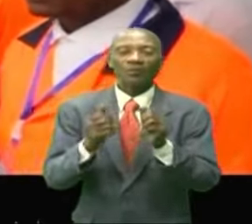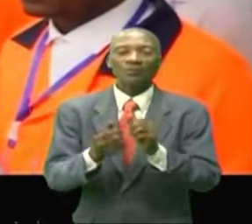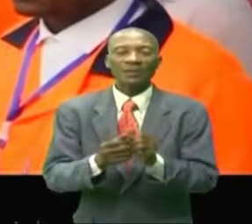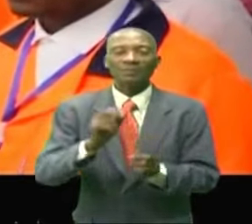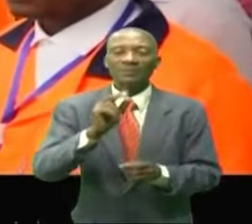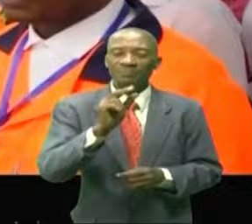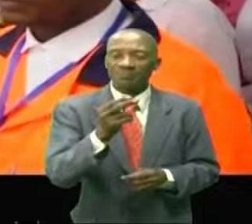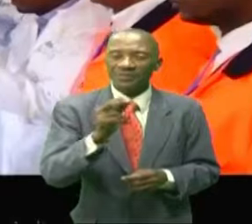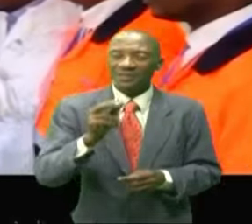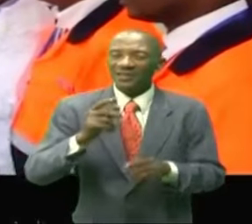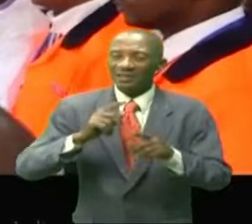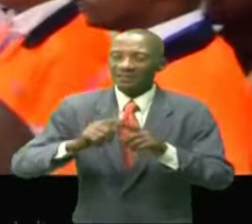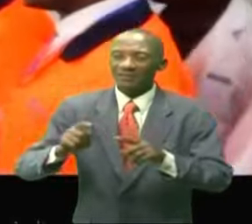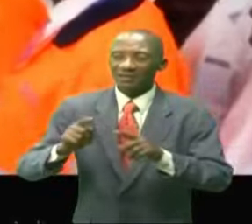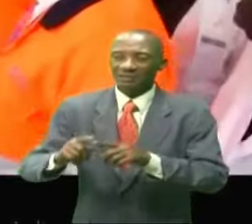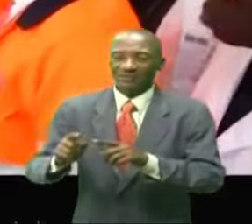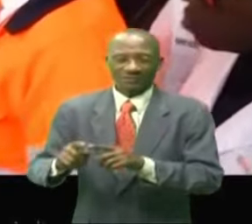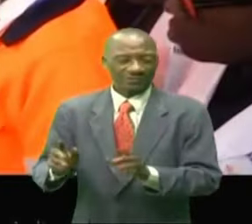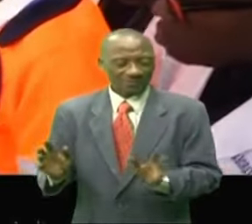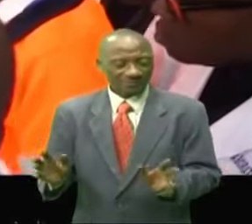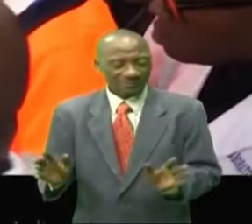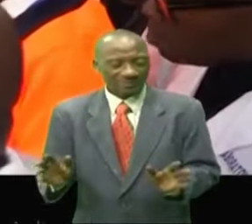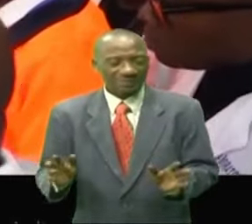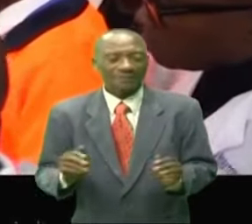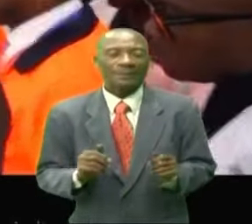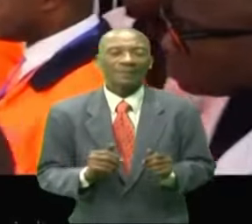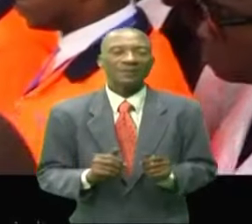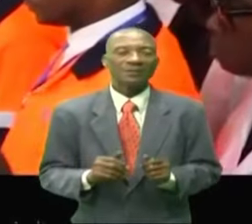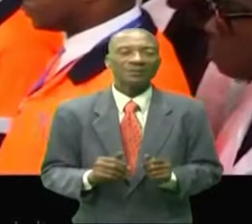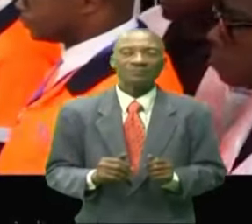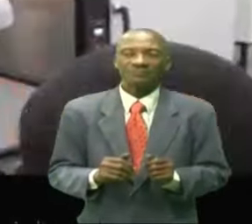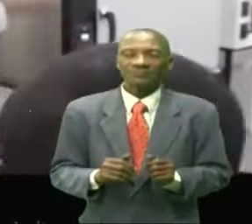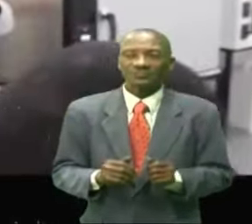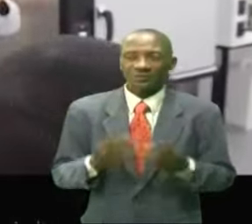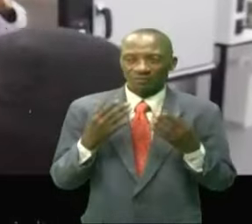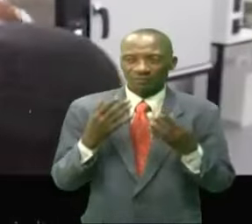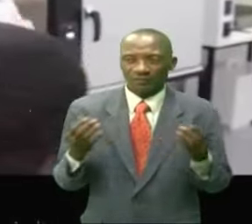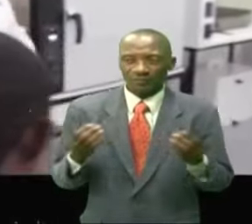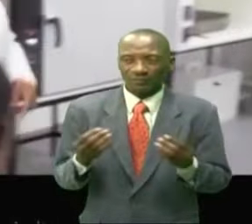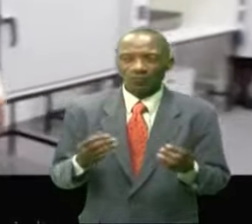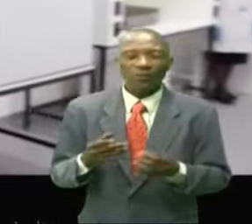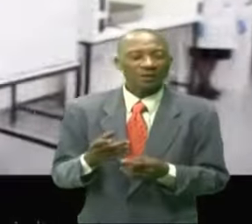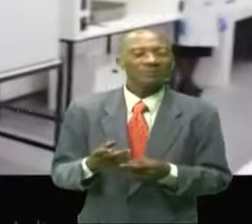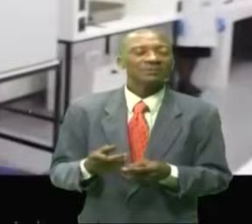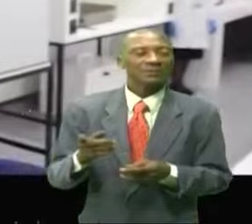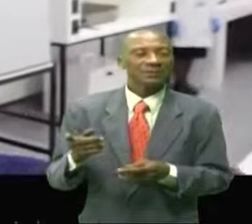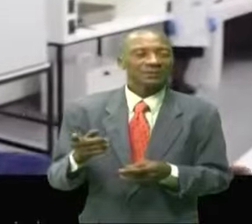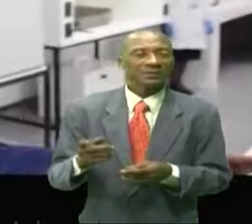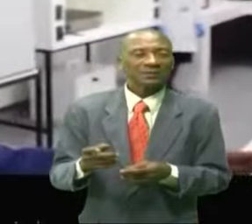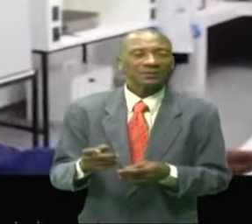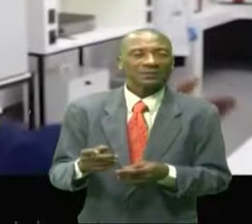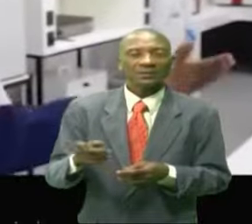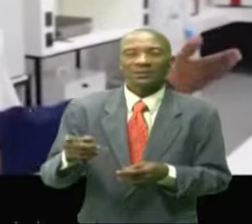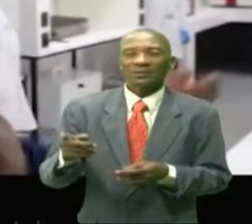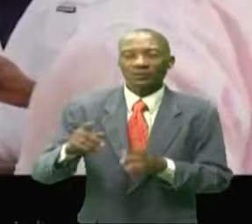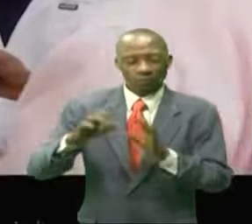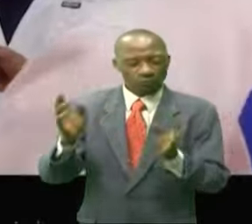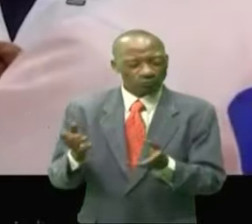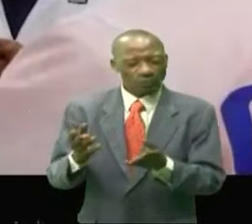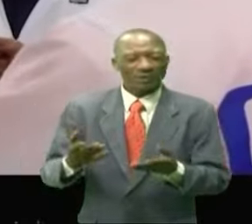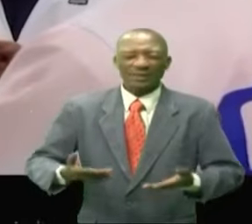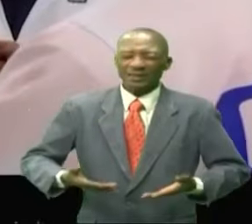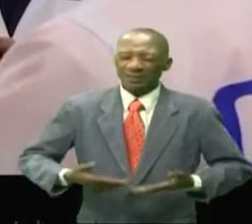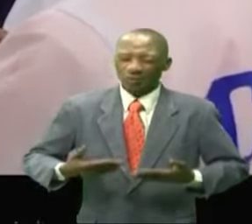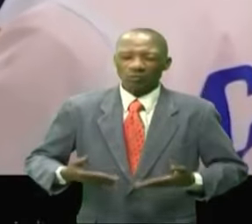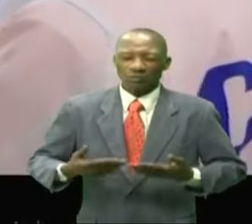octobre 2023. Selon le directeur général du CEC, Freddy Mwamba Kanyiku, cet honneur est le fruit du dur labeur